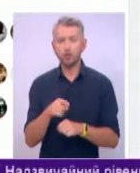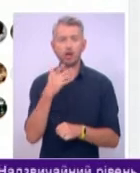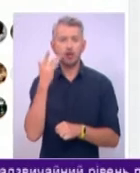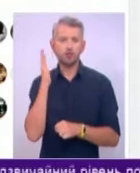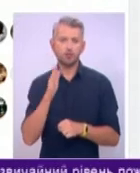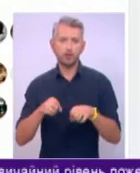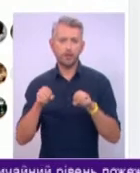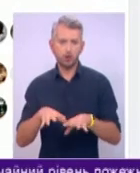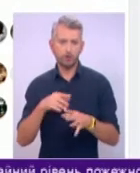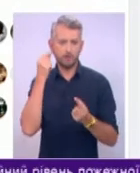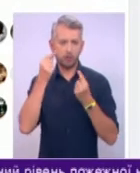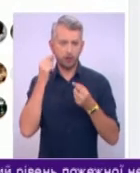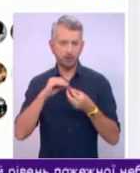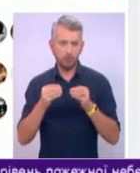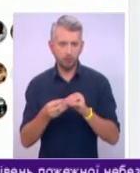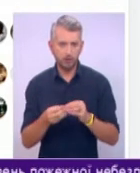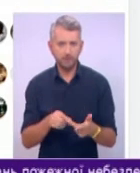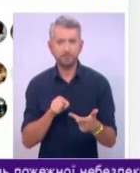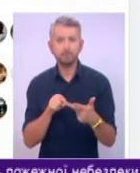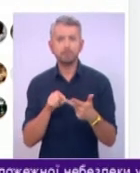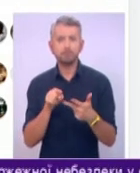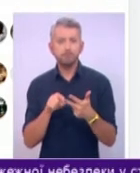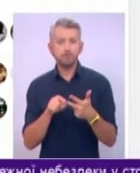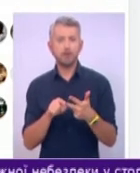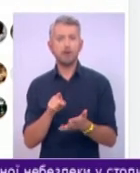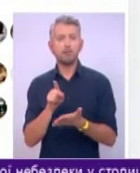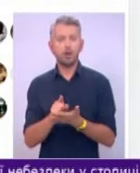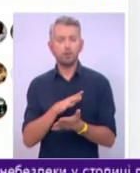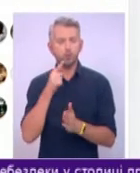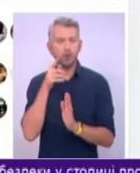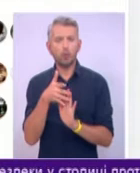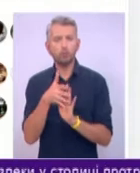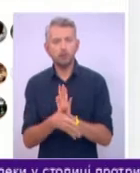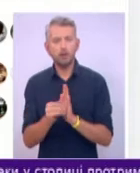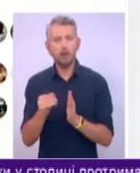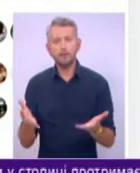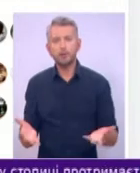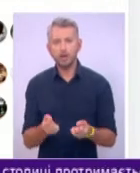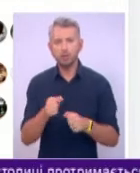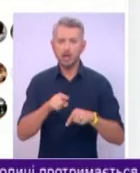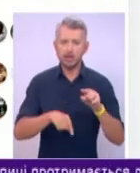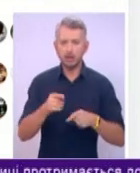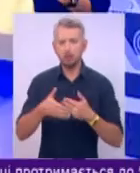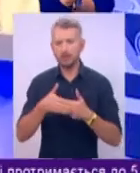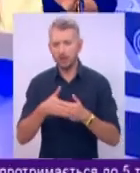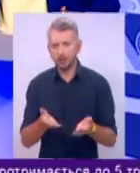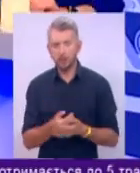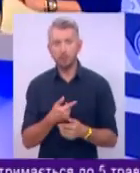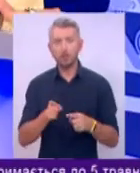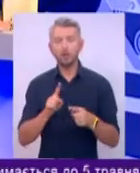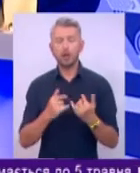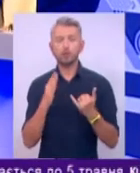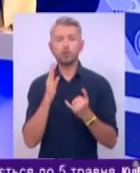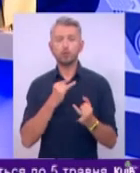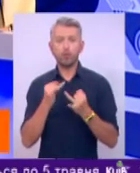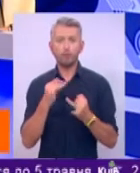буде вирішувати психологічні проблеми. Третій же варіант – має бути розуміння і підтримка рідних і близьких. Про це сьогодні будемо